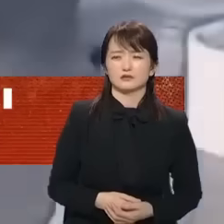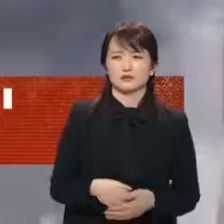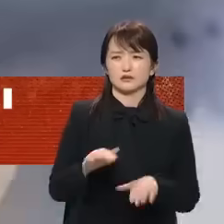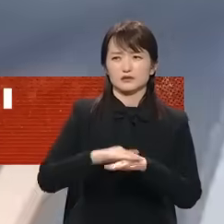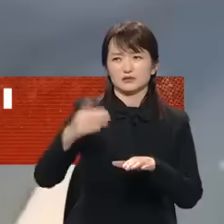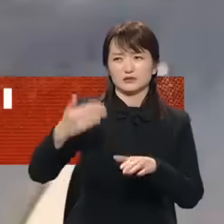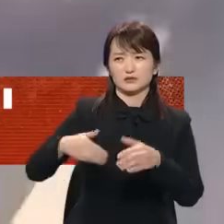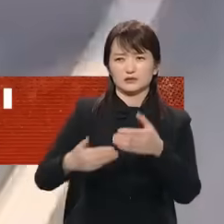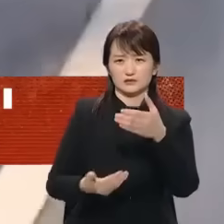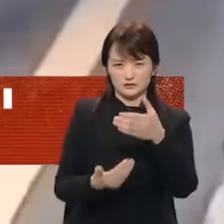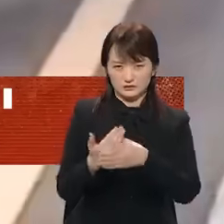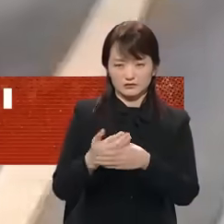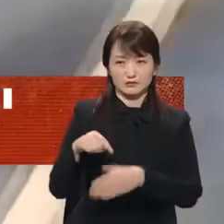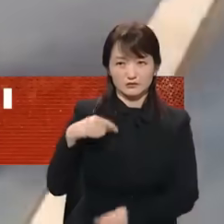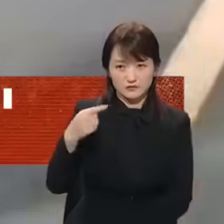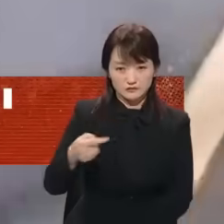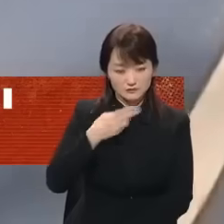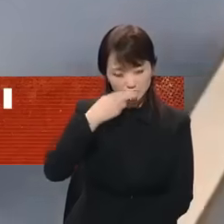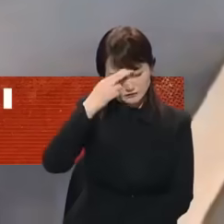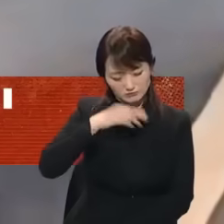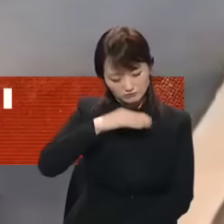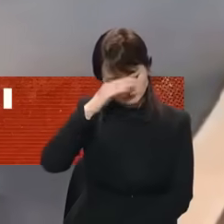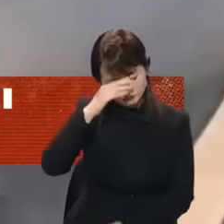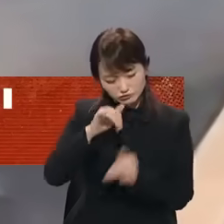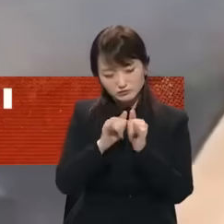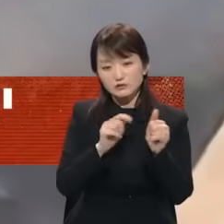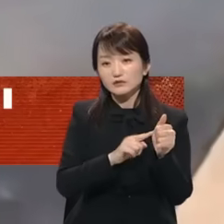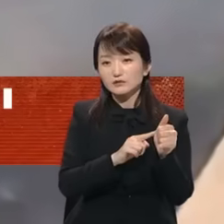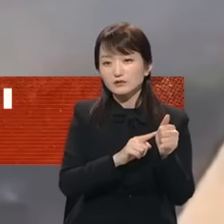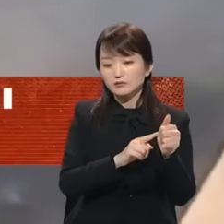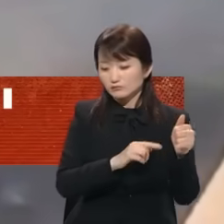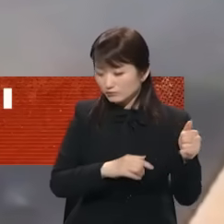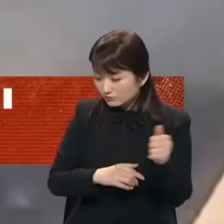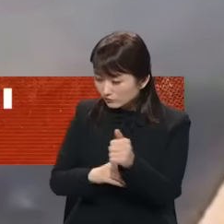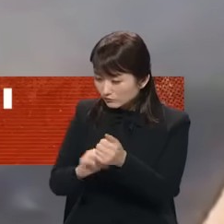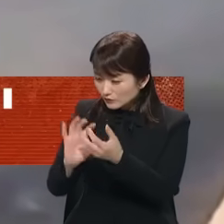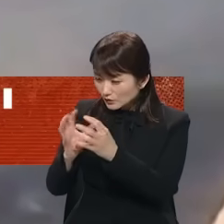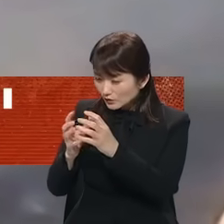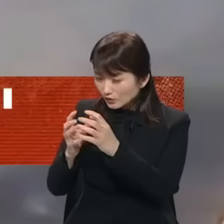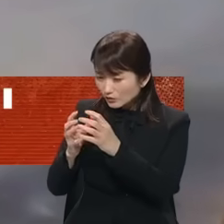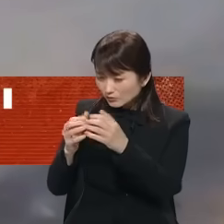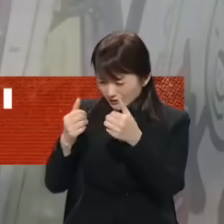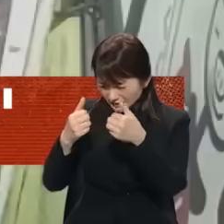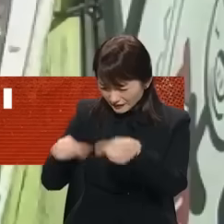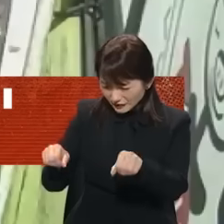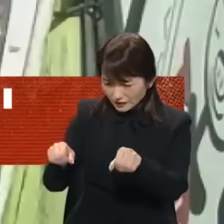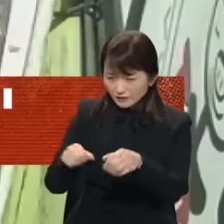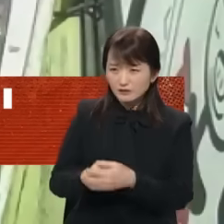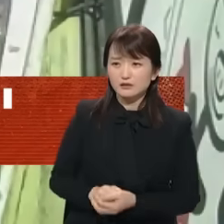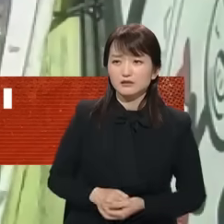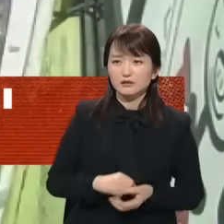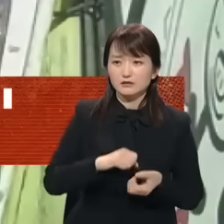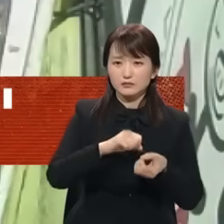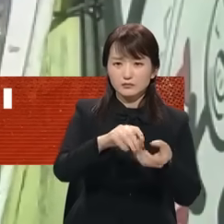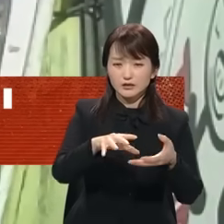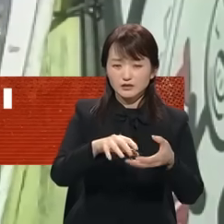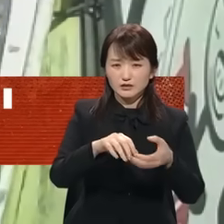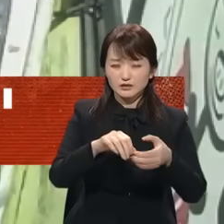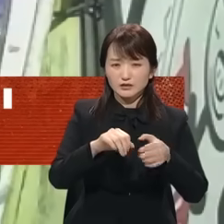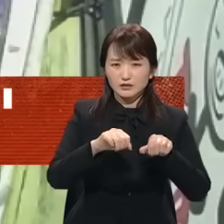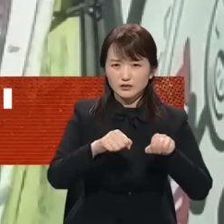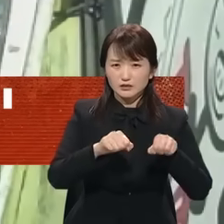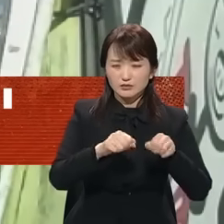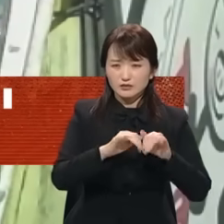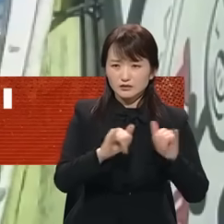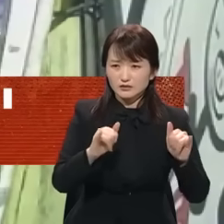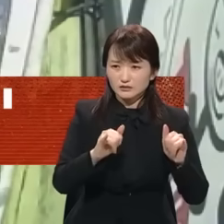됐고 또 그 이후에도 취객으로 보이는 사람이 뭐 화분을 깨뜨리고 또 영상에서 또 배달 기사가 화분을 훔쳐가고